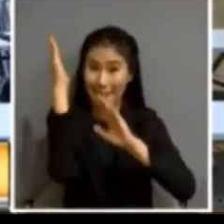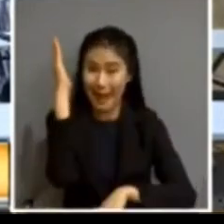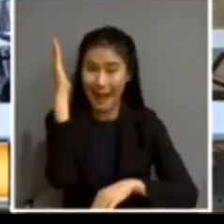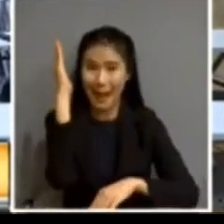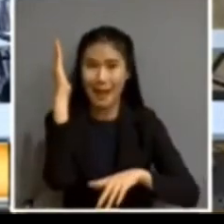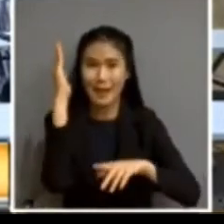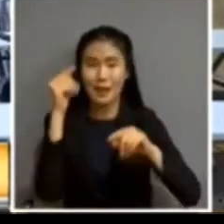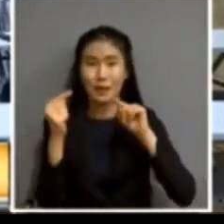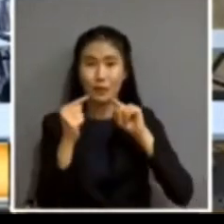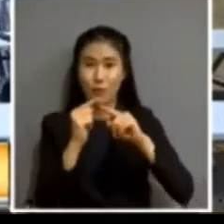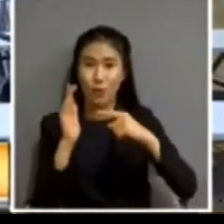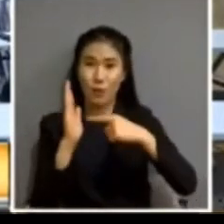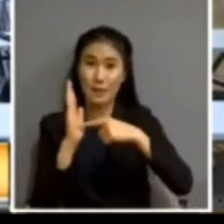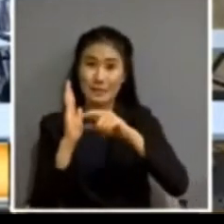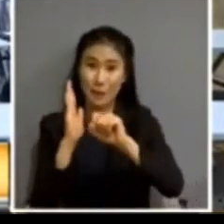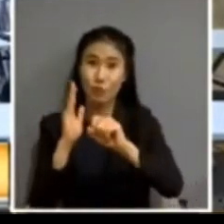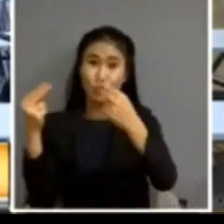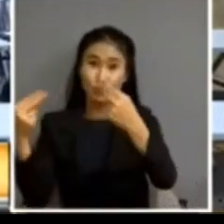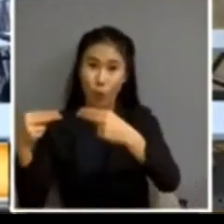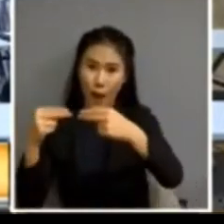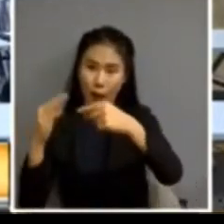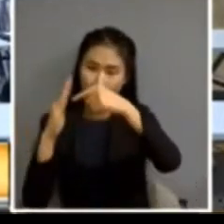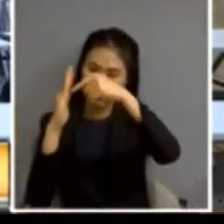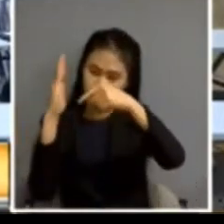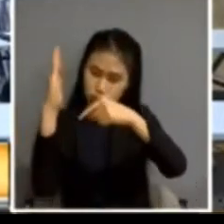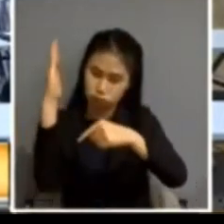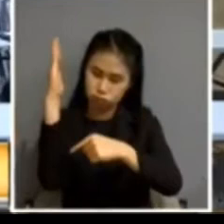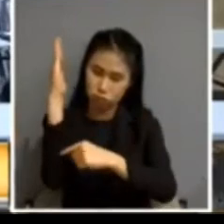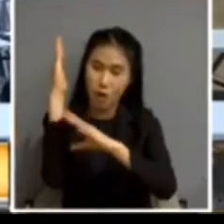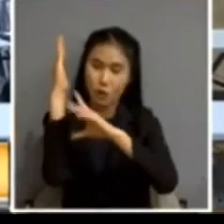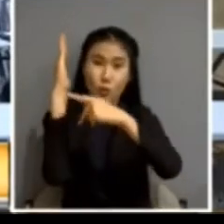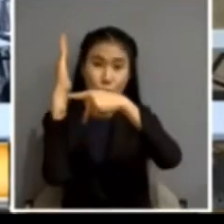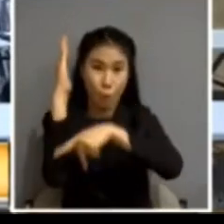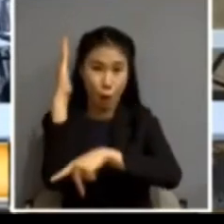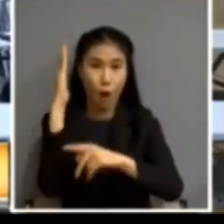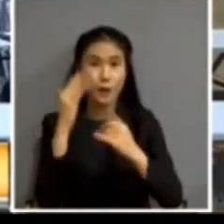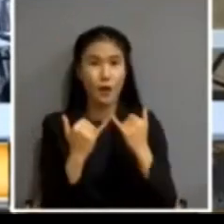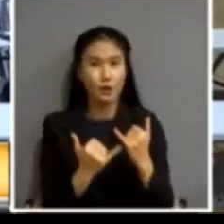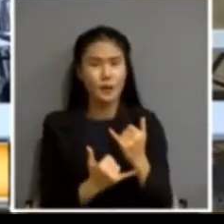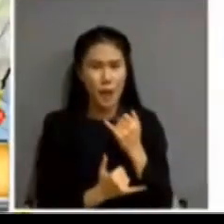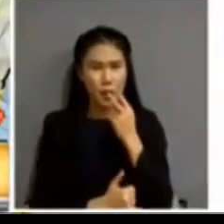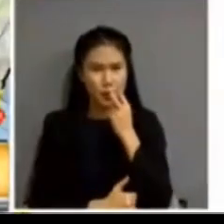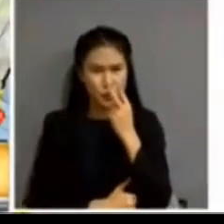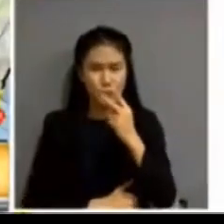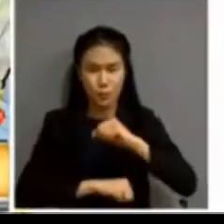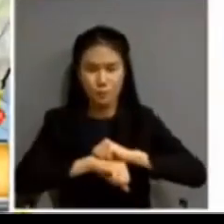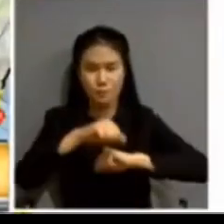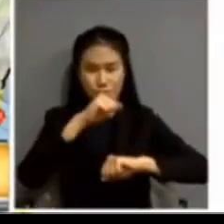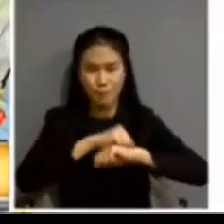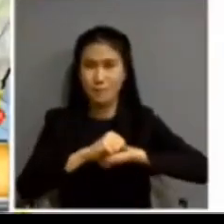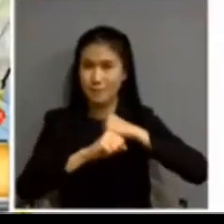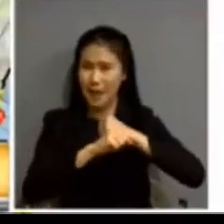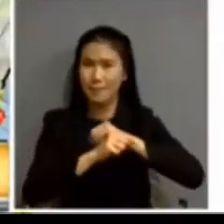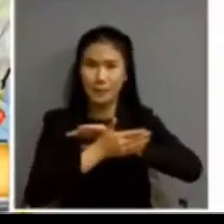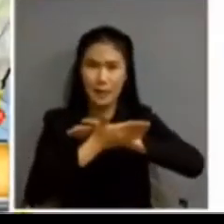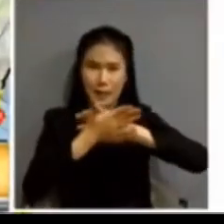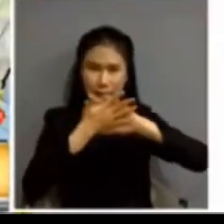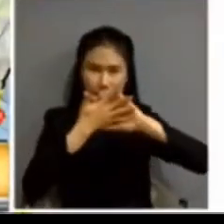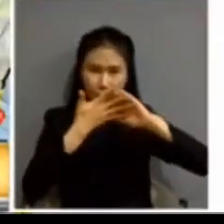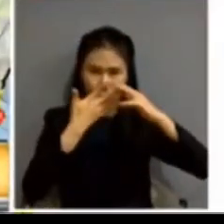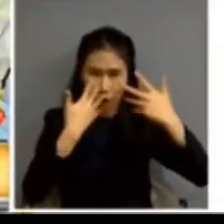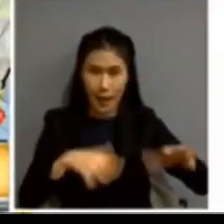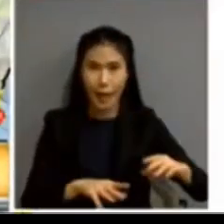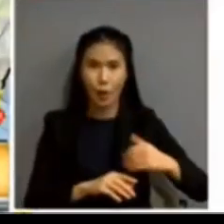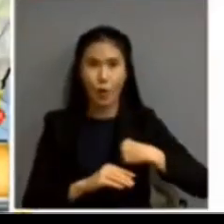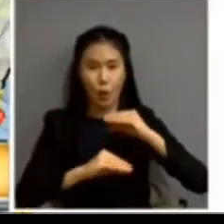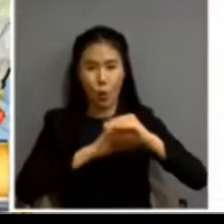างสมุทรสงครามไปยังชุมพรซึ่งขณะนี้ท่านประธานครับ ได้ดำเนินการแล้วเสร็จ34โ